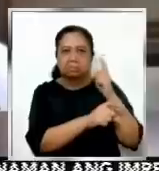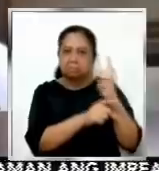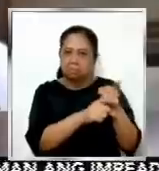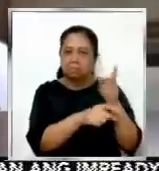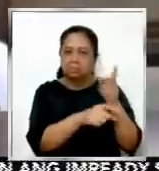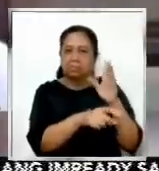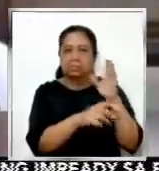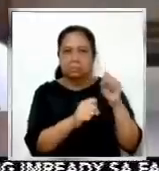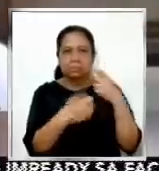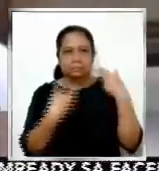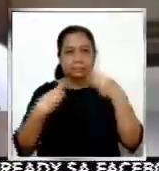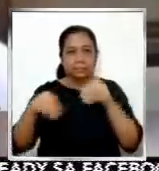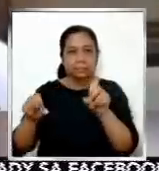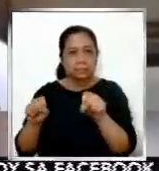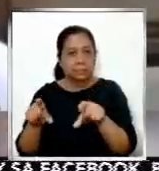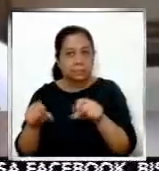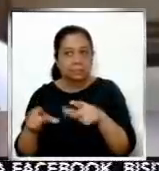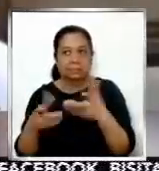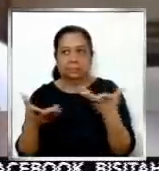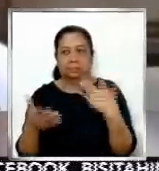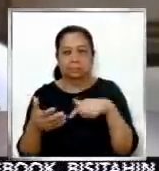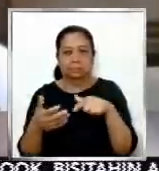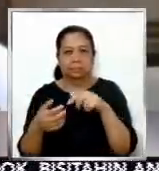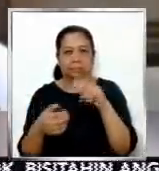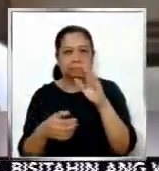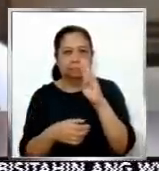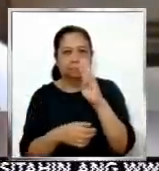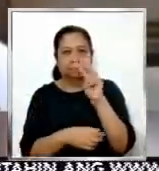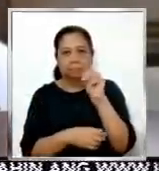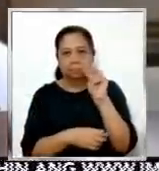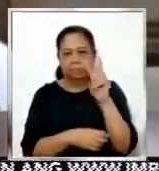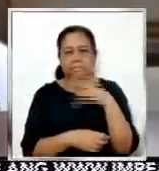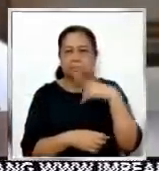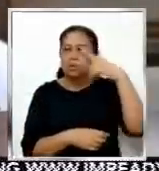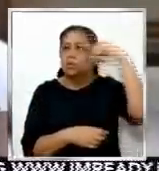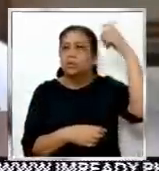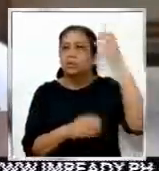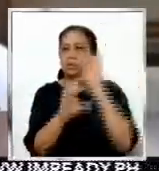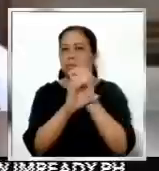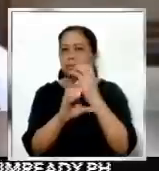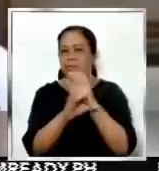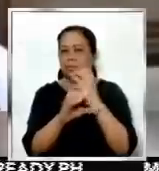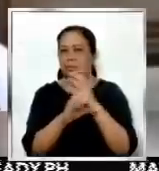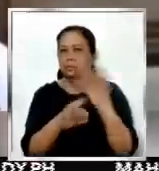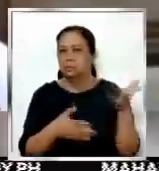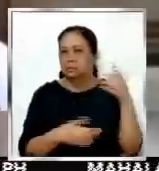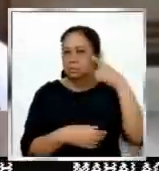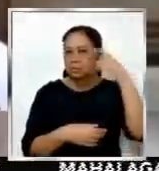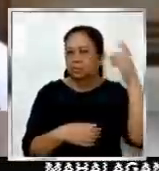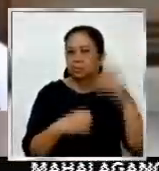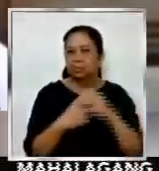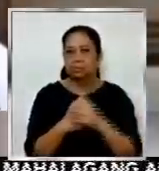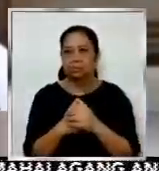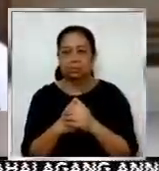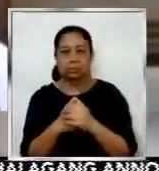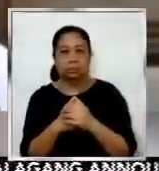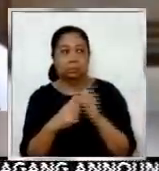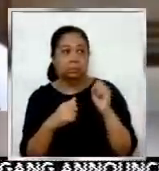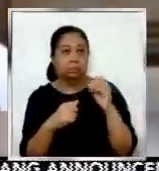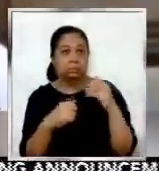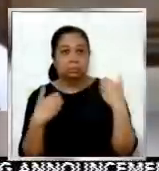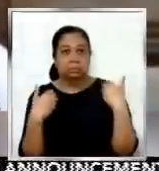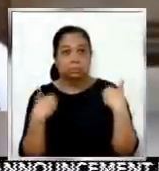sale. Either yung BMW na siyang kanyang pangarap na sasakyan. So nagkaroon ng